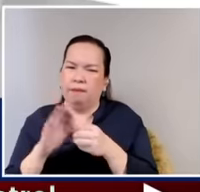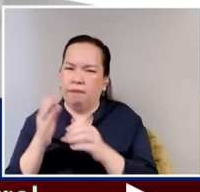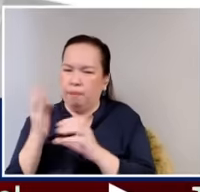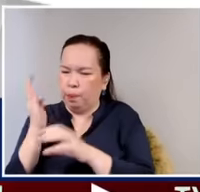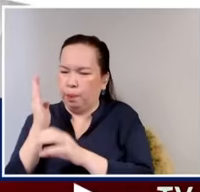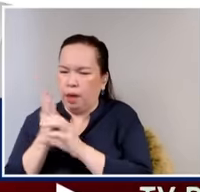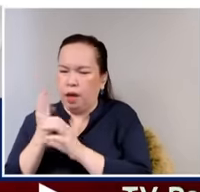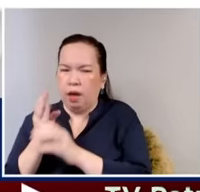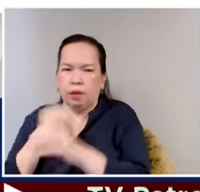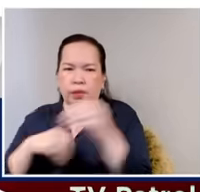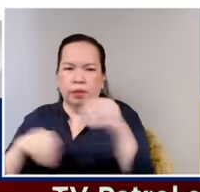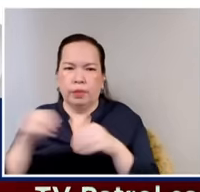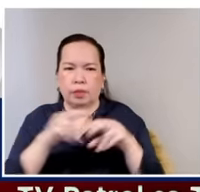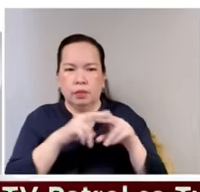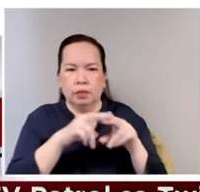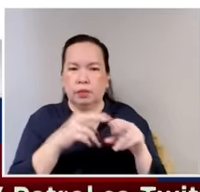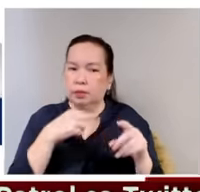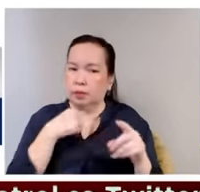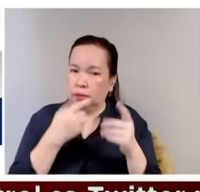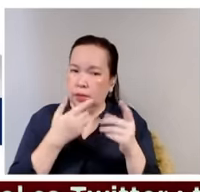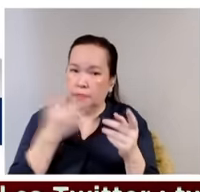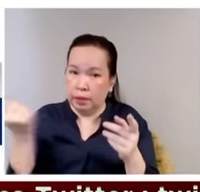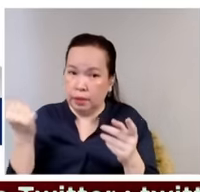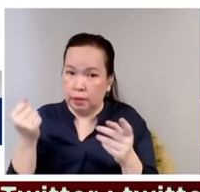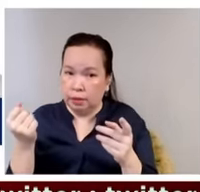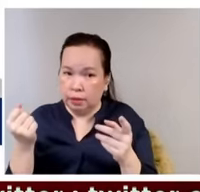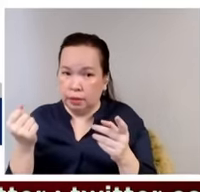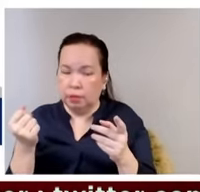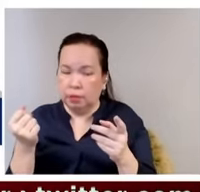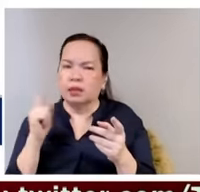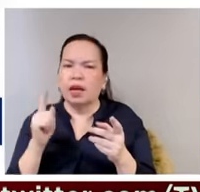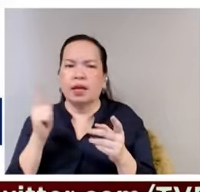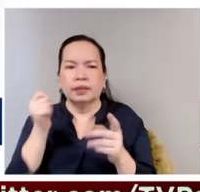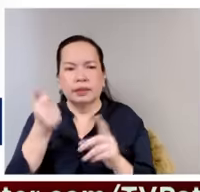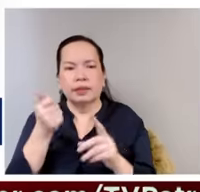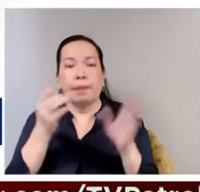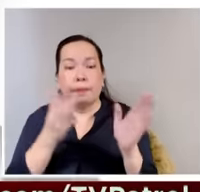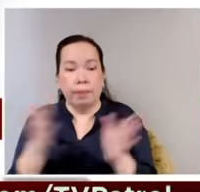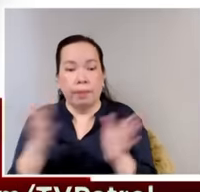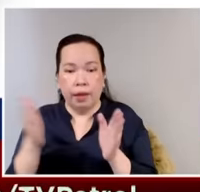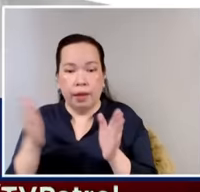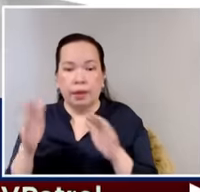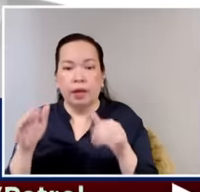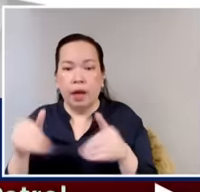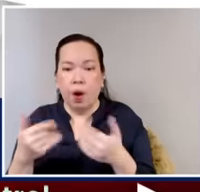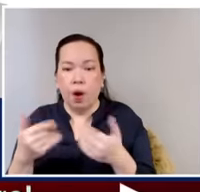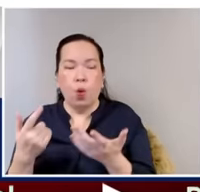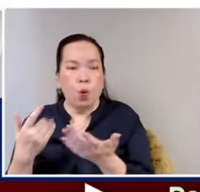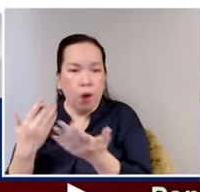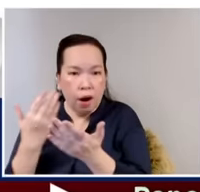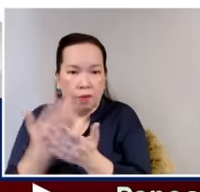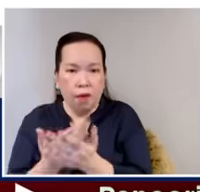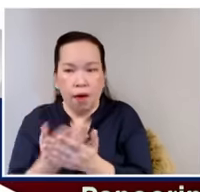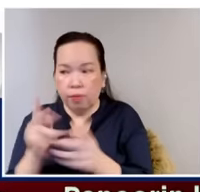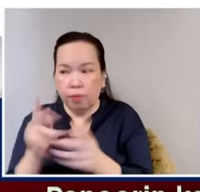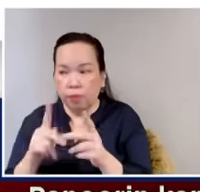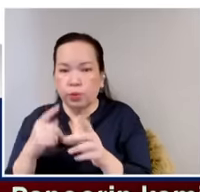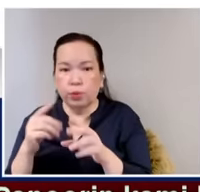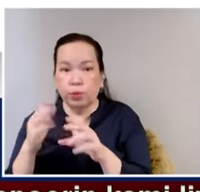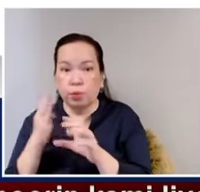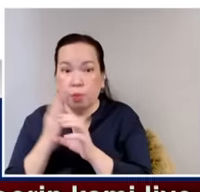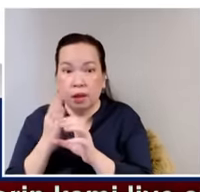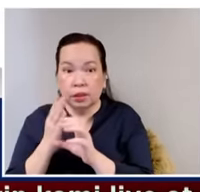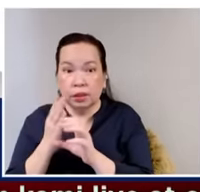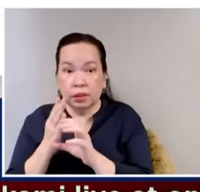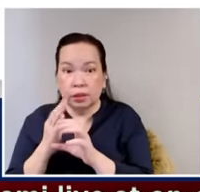Sana magturoon sila ng plano kung paano makakapunta yung mga tao dun sa bus stations. Kasi kung titingnan natin, ito yung